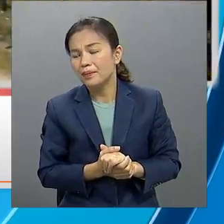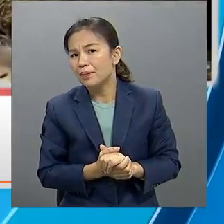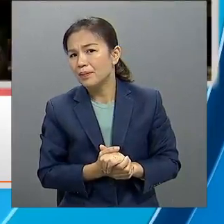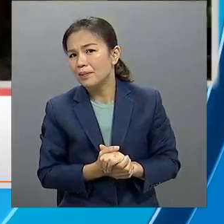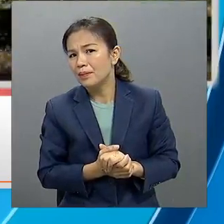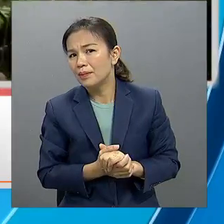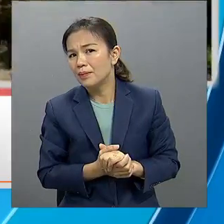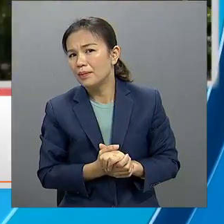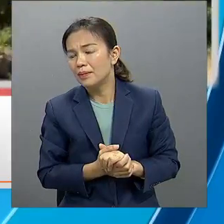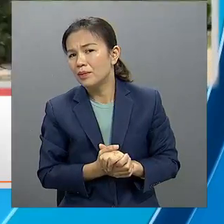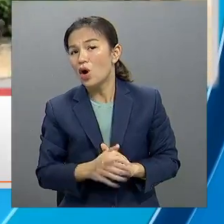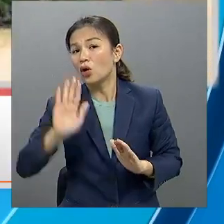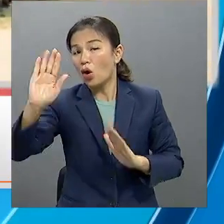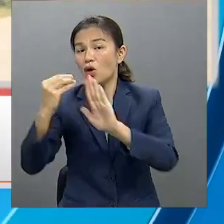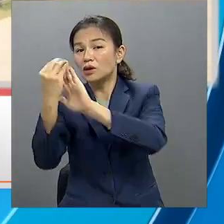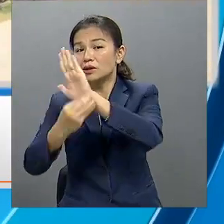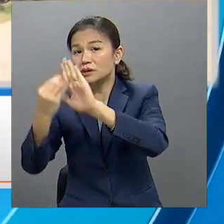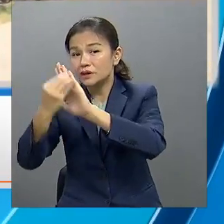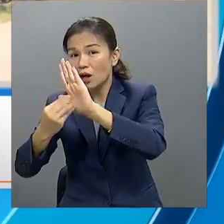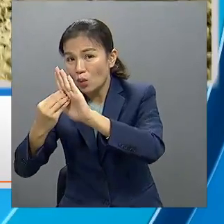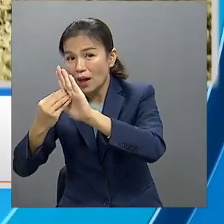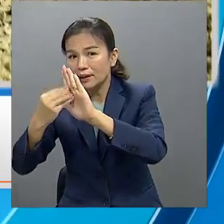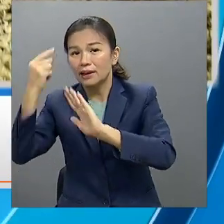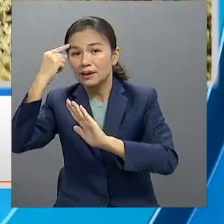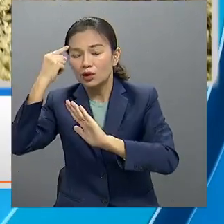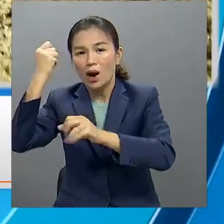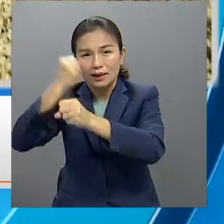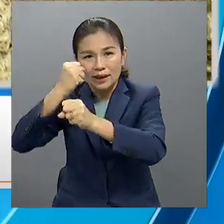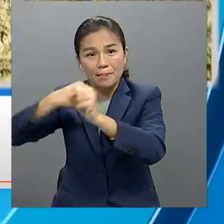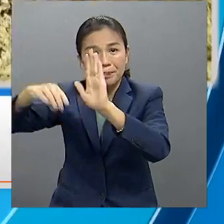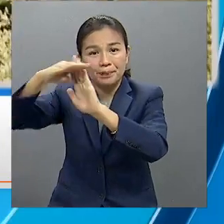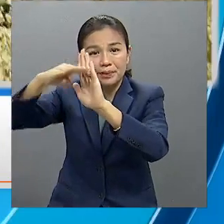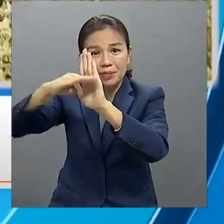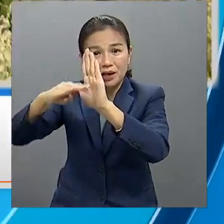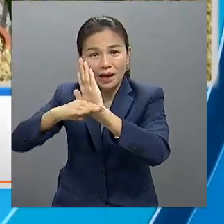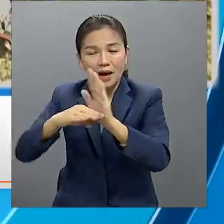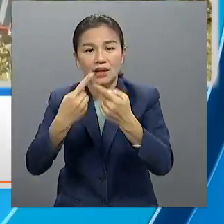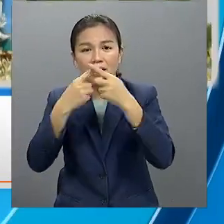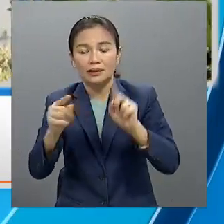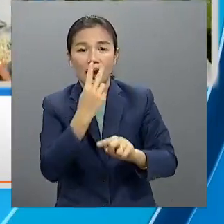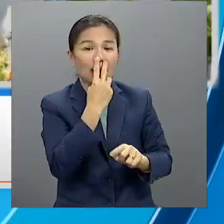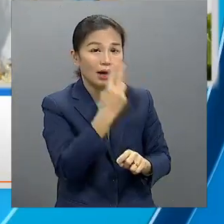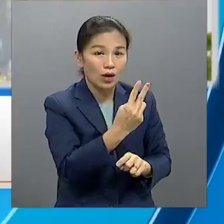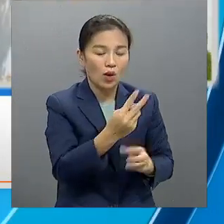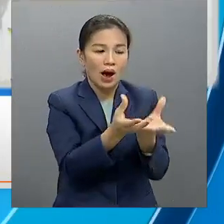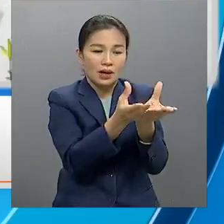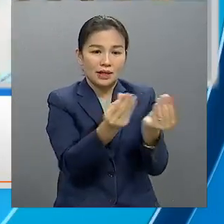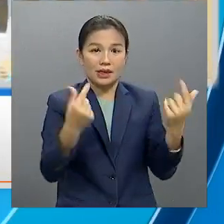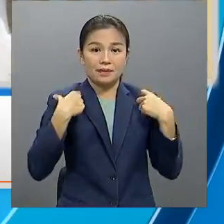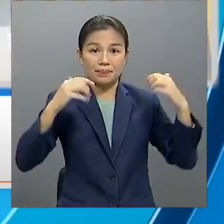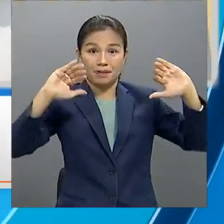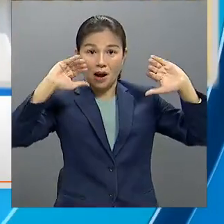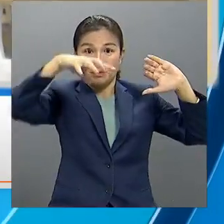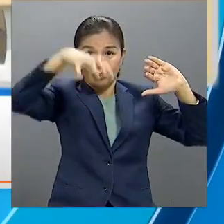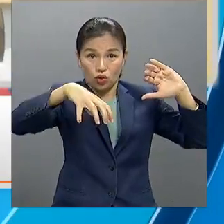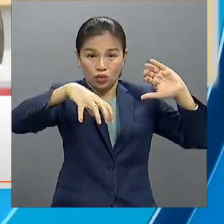างจังหวัดก็คิดว่าก็คงจะดำเนินการแต่ก็ว่าต้องเห็นว่าทางธนารักษ์ให้ได้รับทราบมาจากจังหวัดว่า